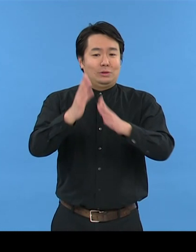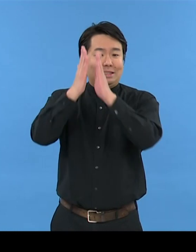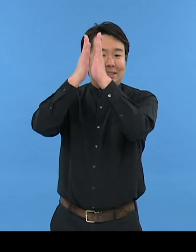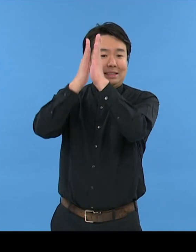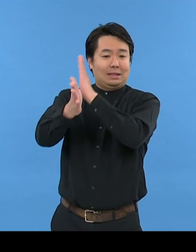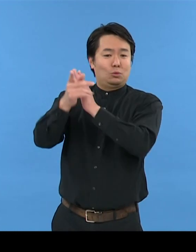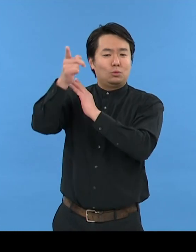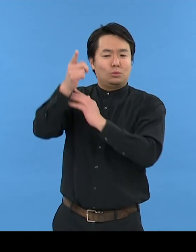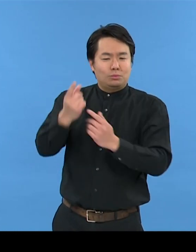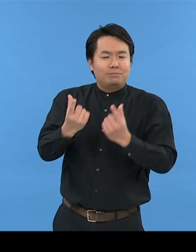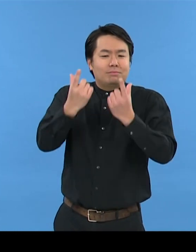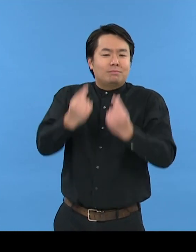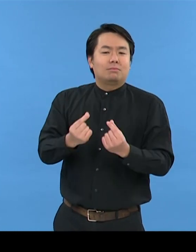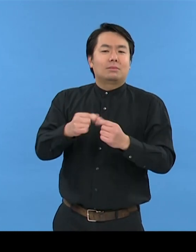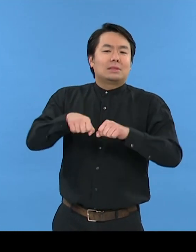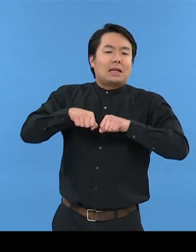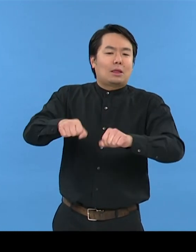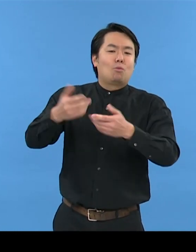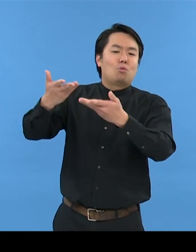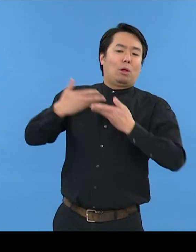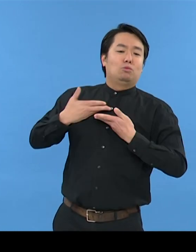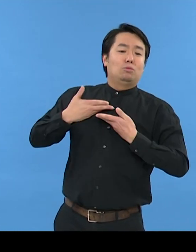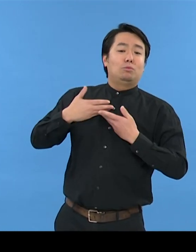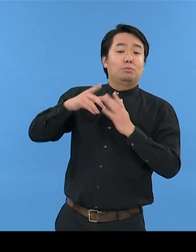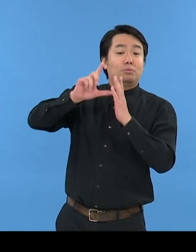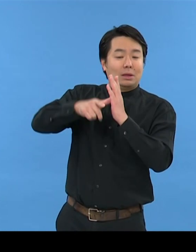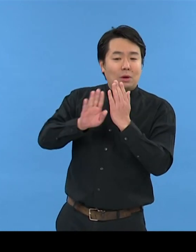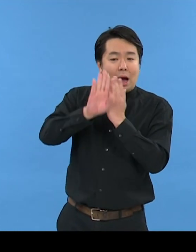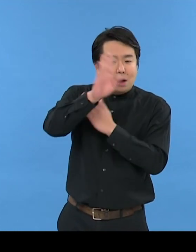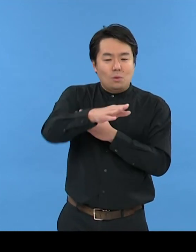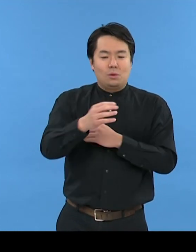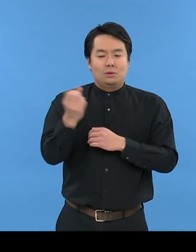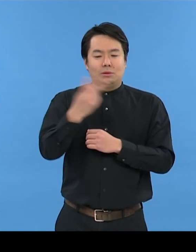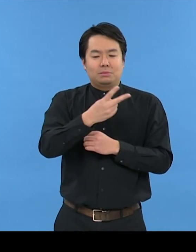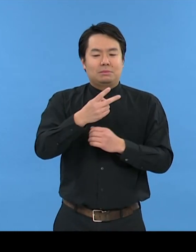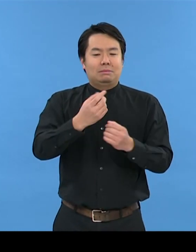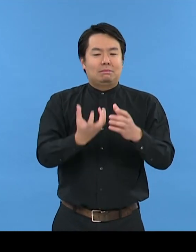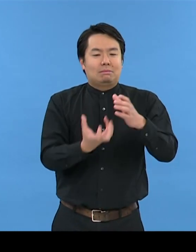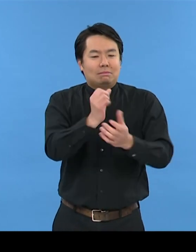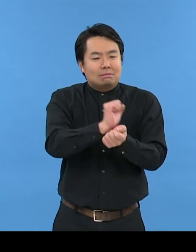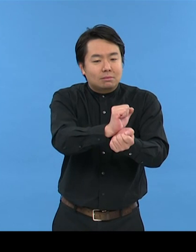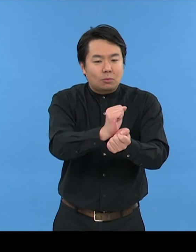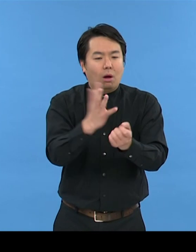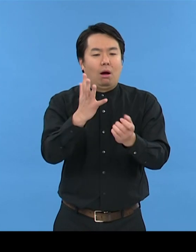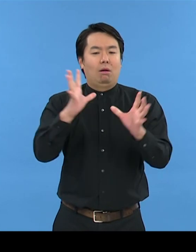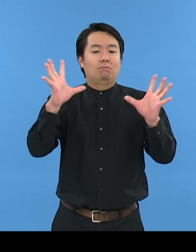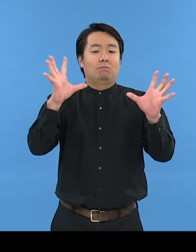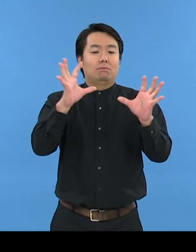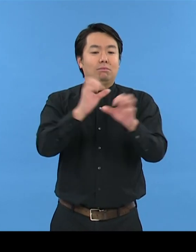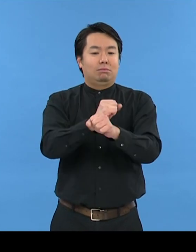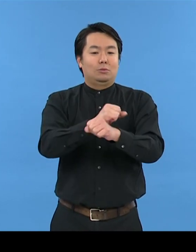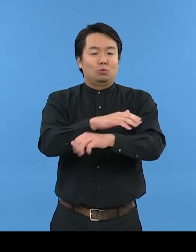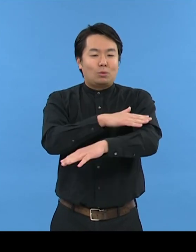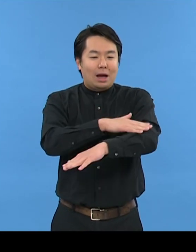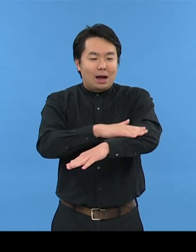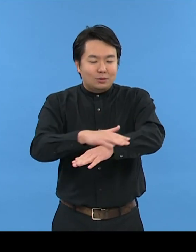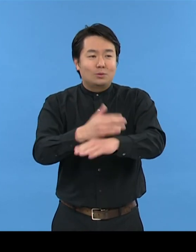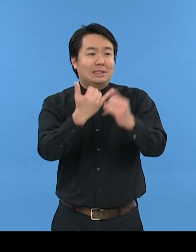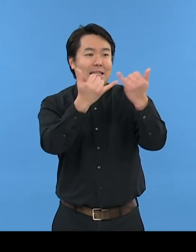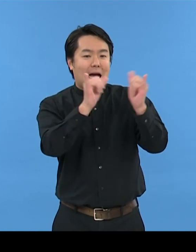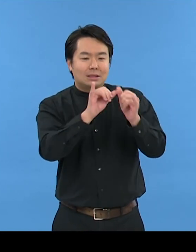政府もやっていただけることが再犯を防ぐ出所者に対しては社会にやっていただきたいことだと思い